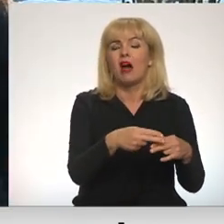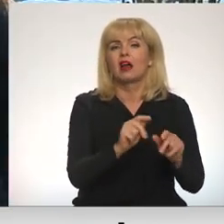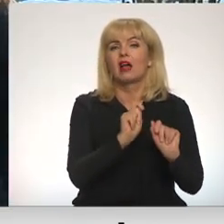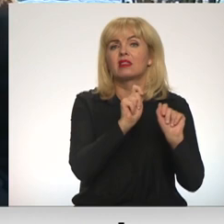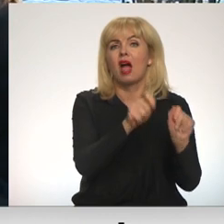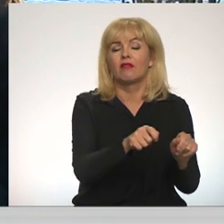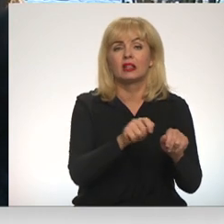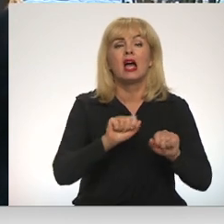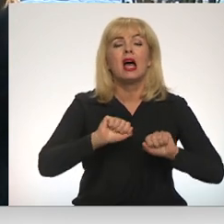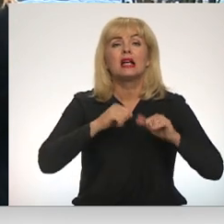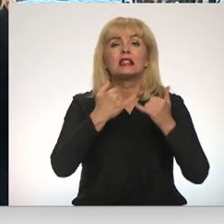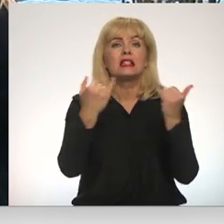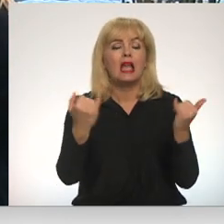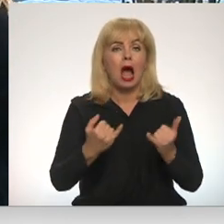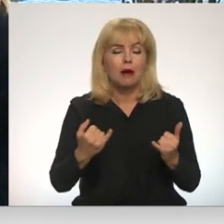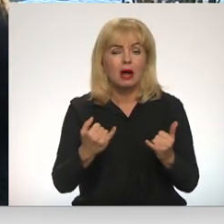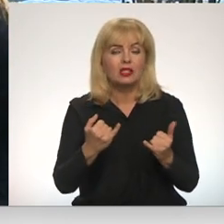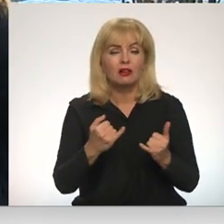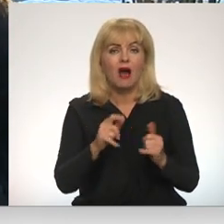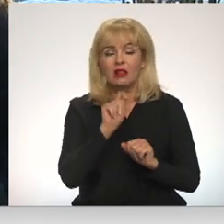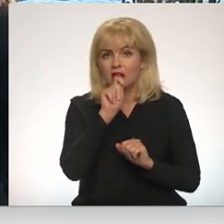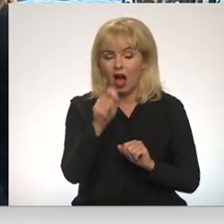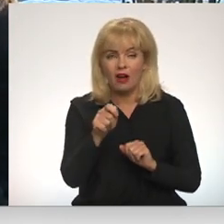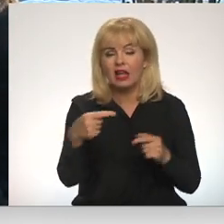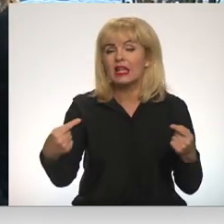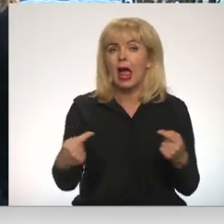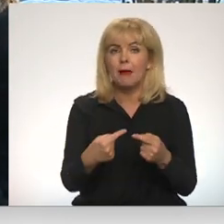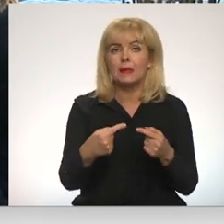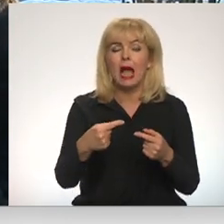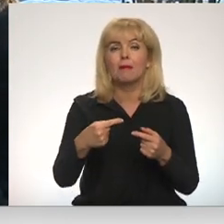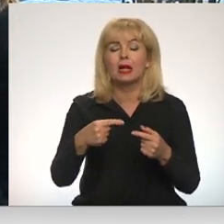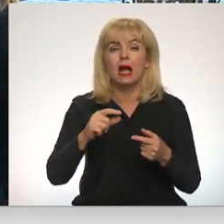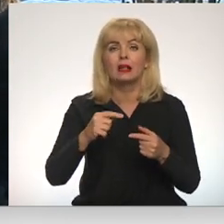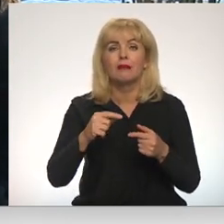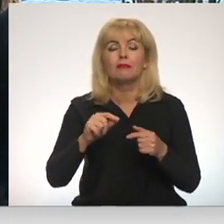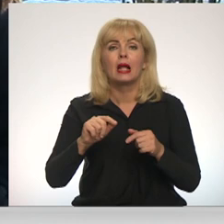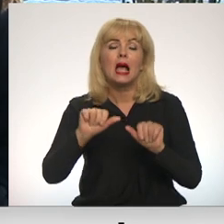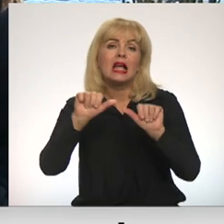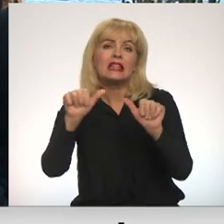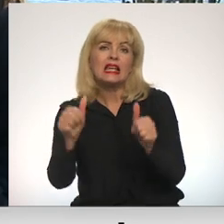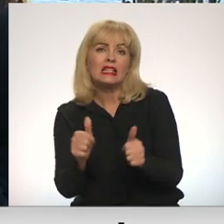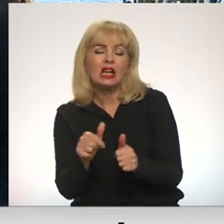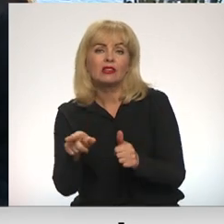Ziemassvētku dāvana, kas neiederējās interjerā. Suns sievietē neiederējās interjerā mājās.